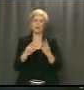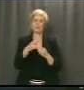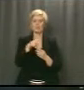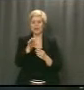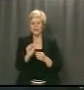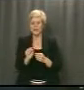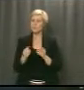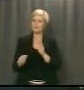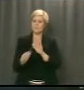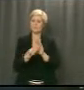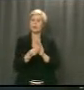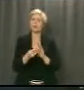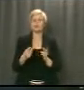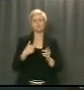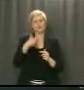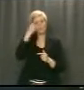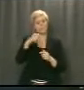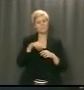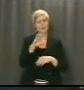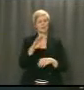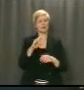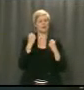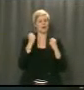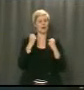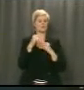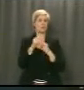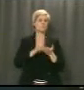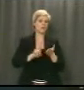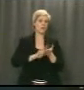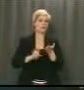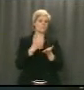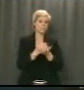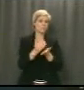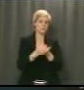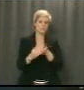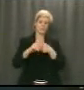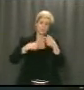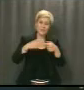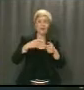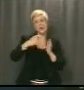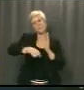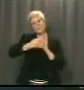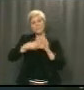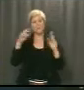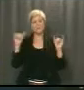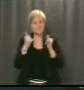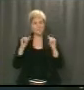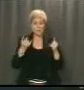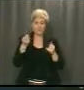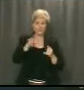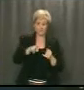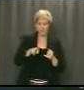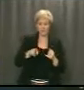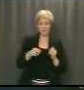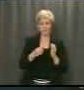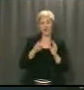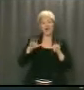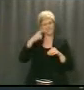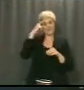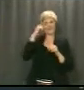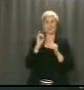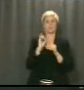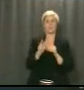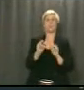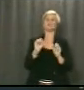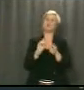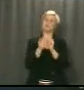så tror jag att det finns mer kraft på förvaltningen att fortsätta att utveckla filmfestivalen till exempel som lite grann var tänkt i år att